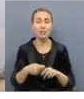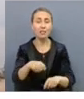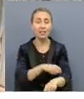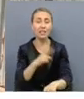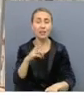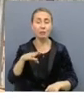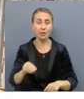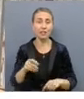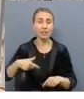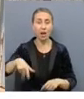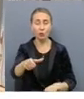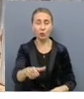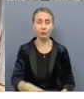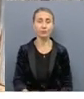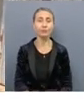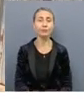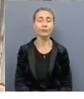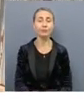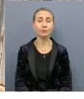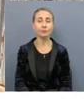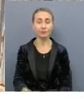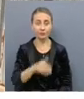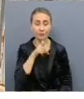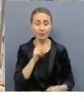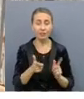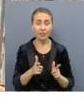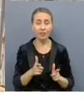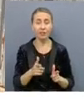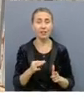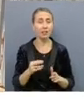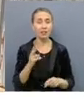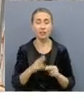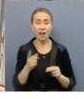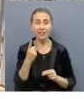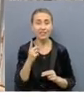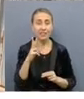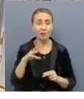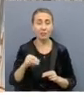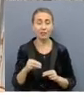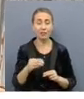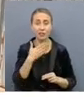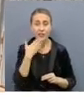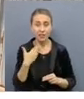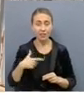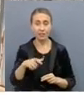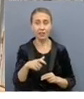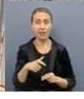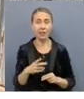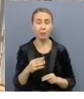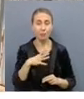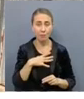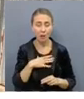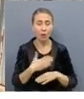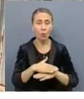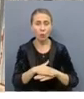полотна. В настоящее время не завершен лишь 1 километр дороги. Были проложены улицы, там, где расположены